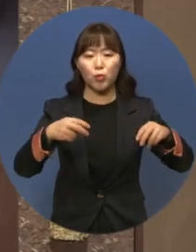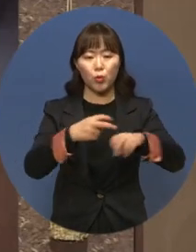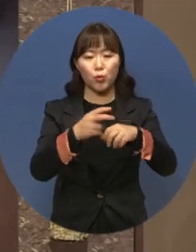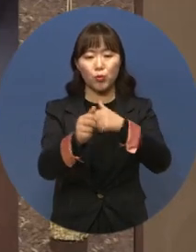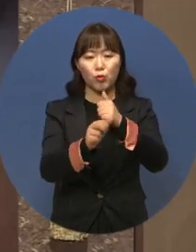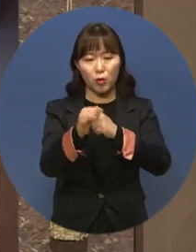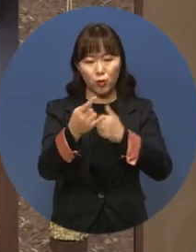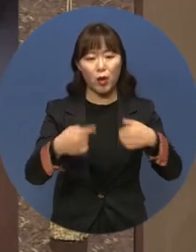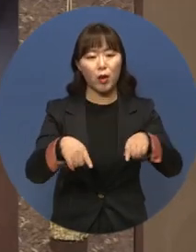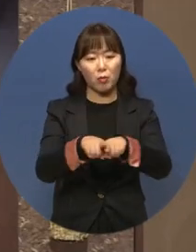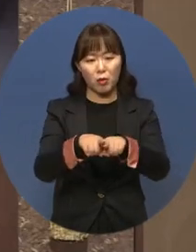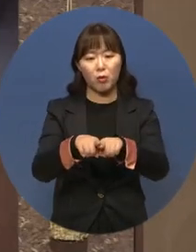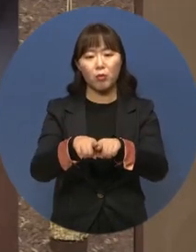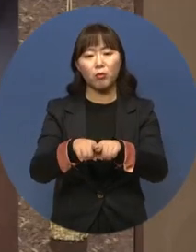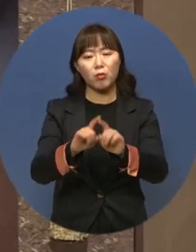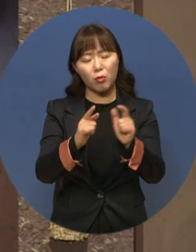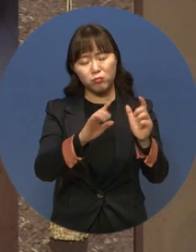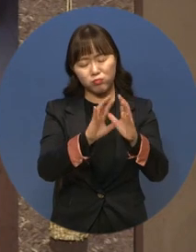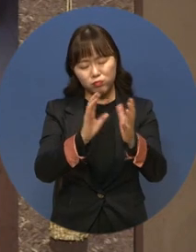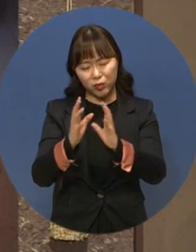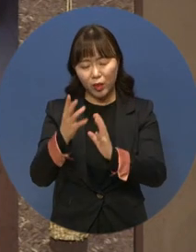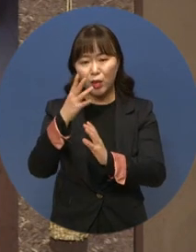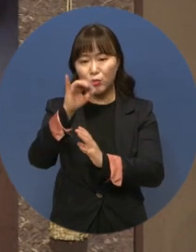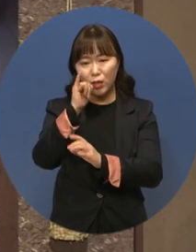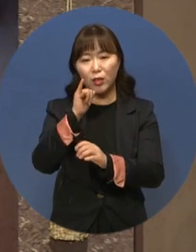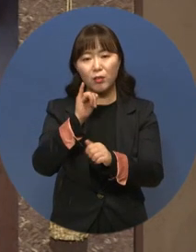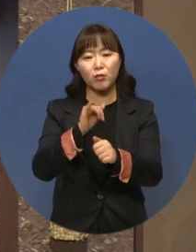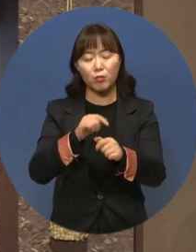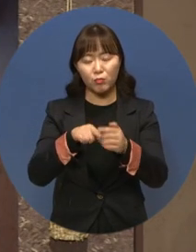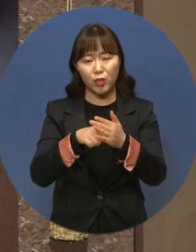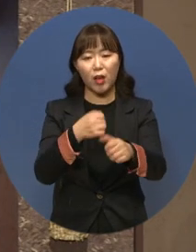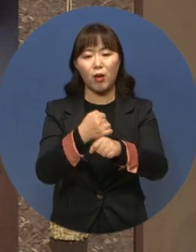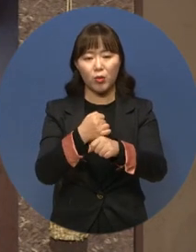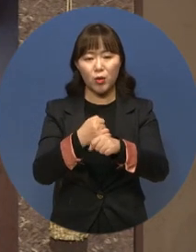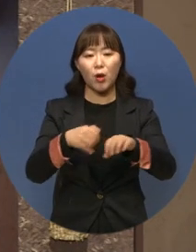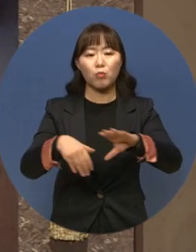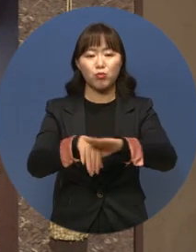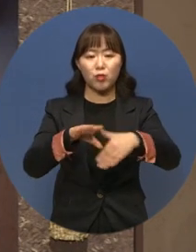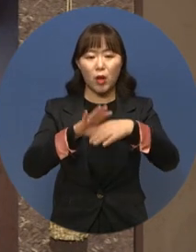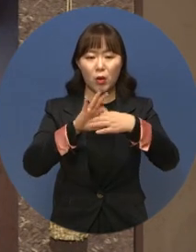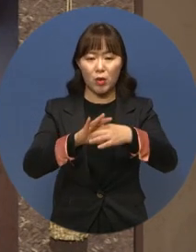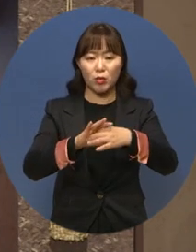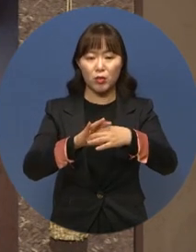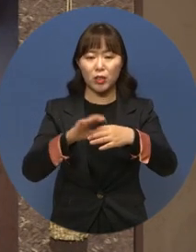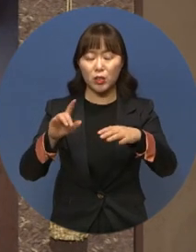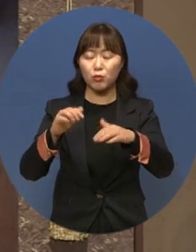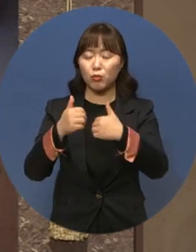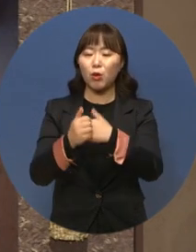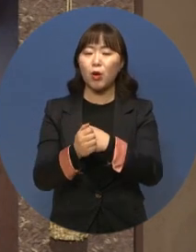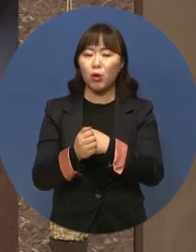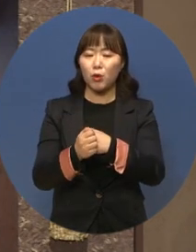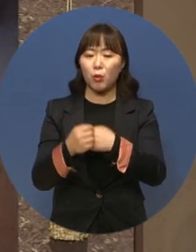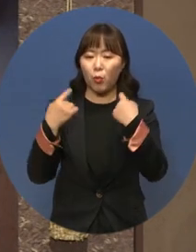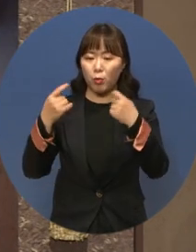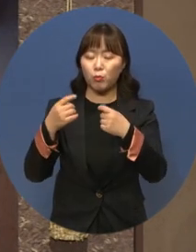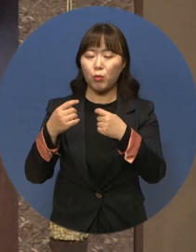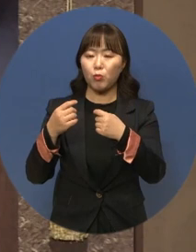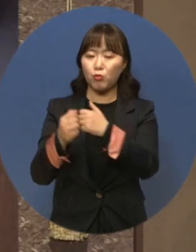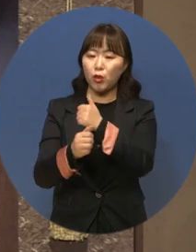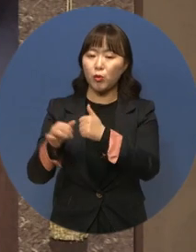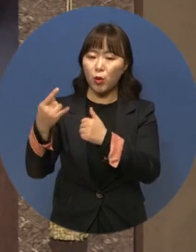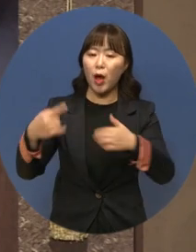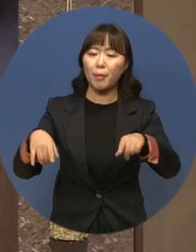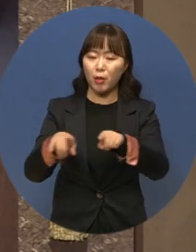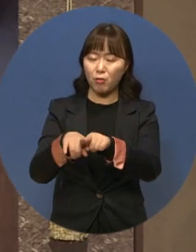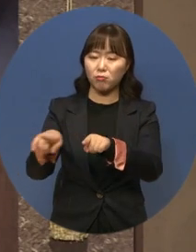상임위 국회의원들하고 논의해가지고 진행할 수 있도록 하고요. 네. 문화 관련해서는 문화체육관광위 의원들하고 전달해서 그